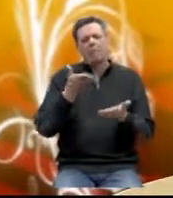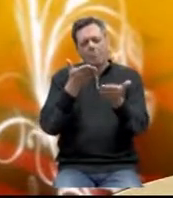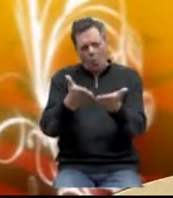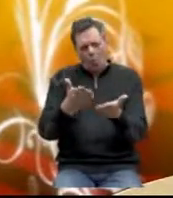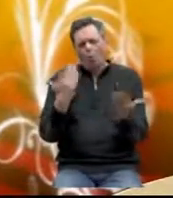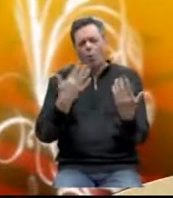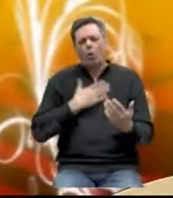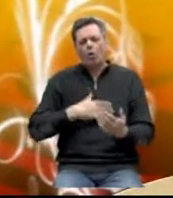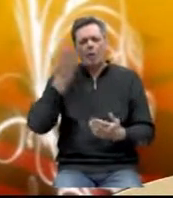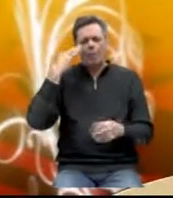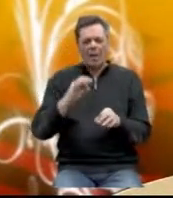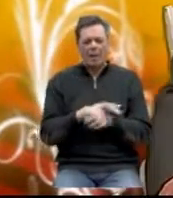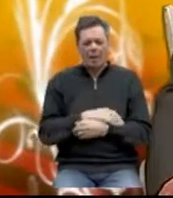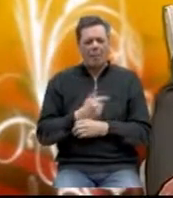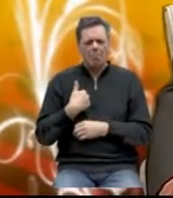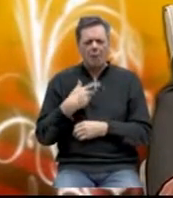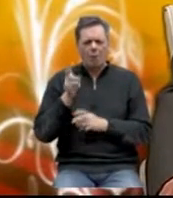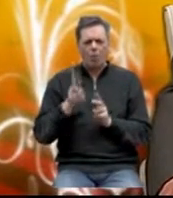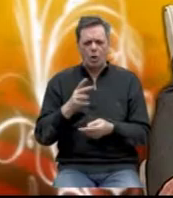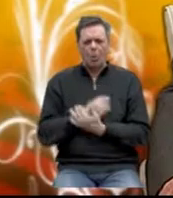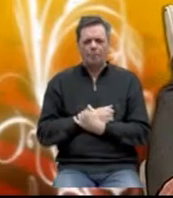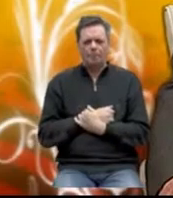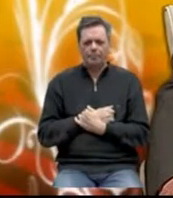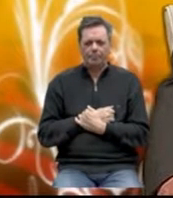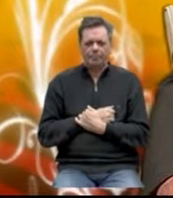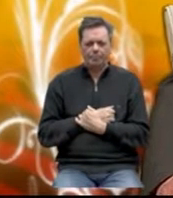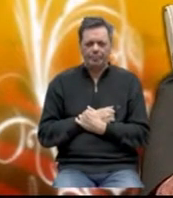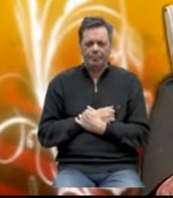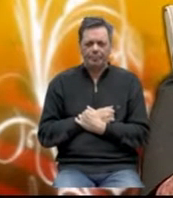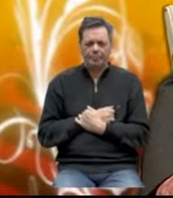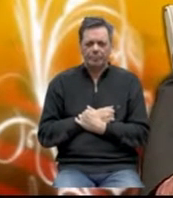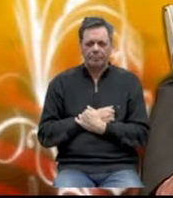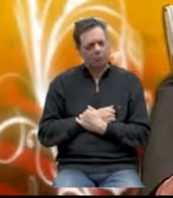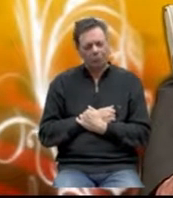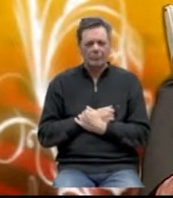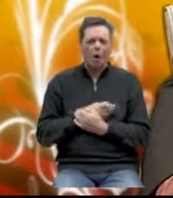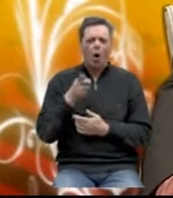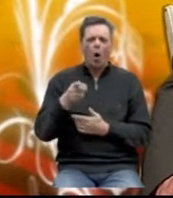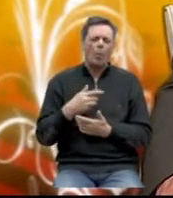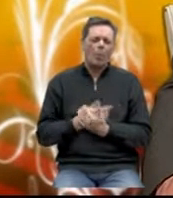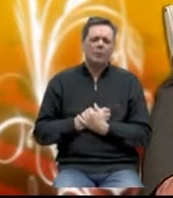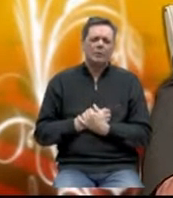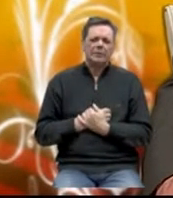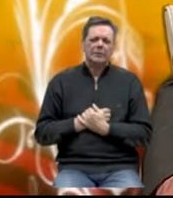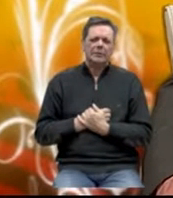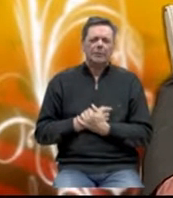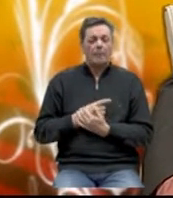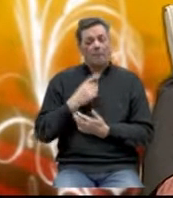da bude sretan. A to možemo, je li tako, profesor? Točno, Mitalko? Točno. Eto, mi ćemo ono što nastavlja... se jedino molim samo,